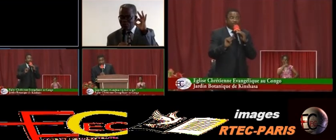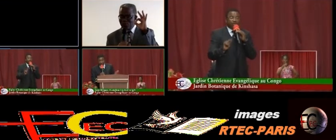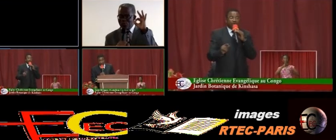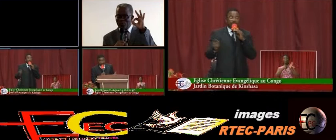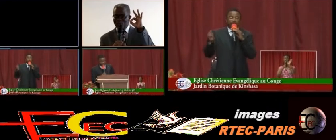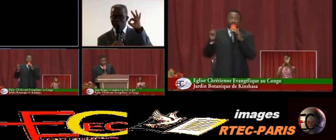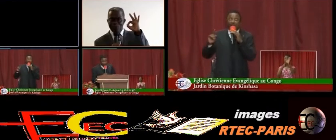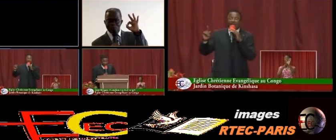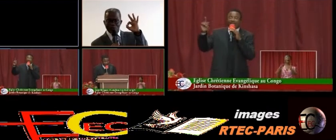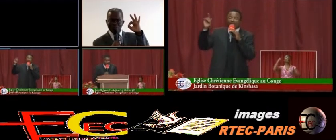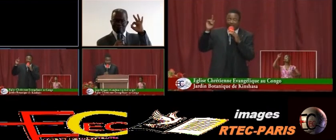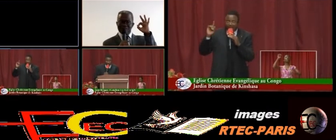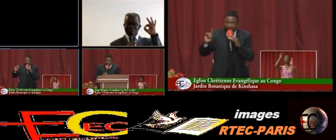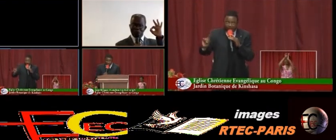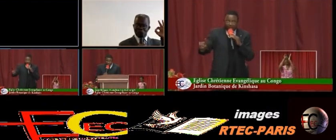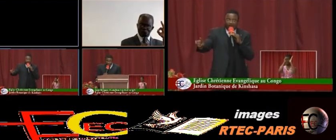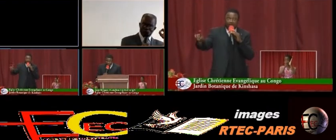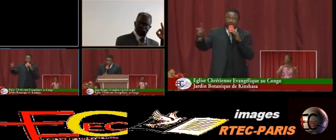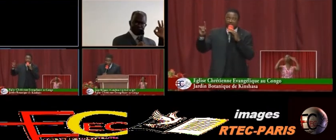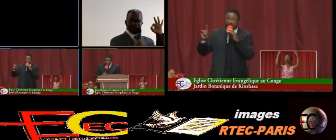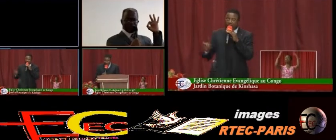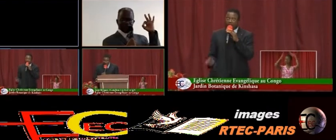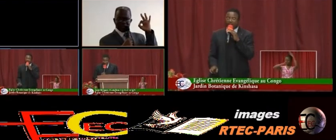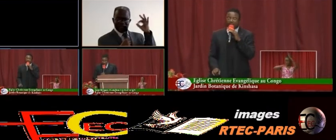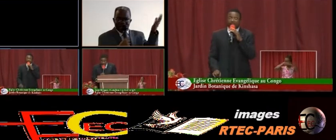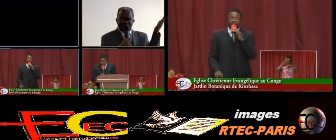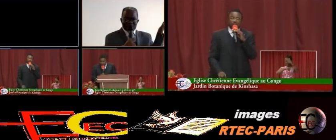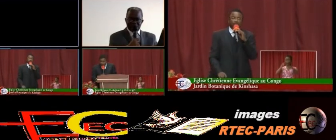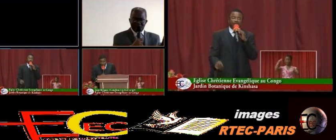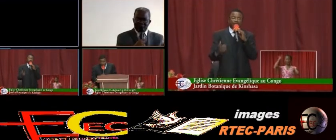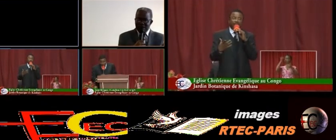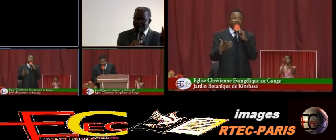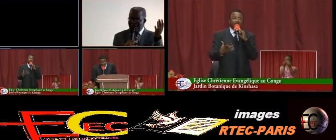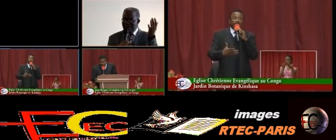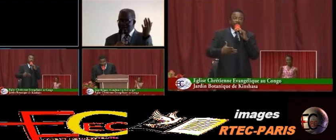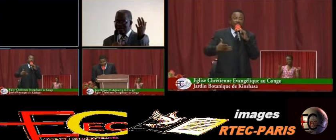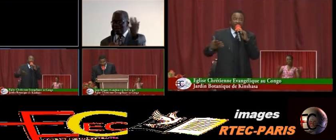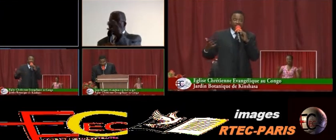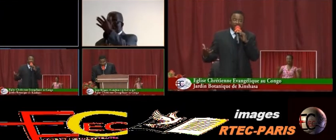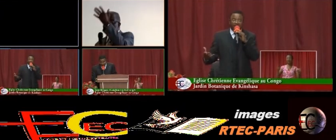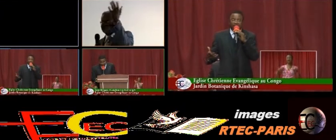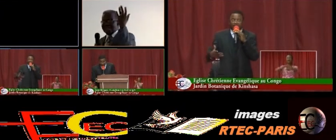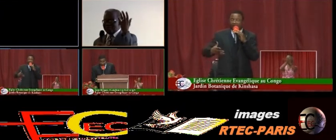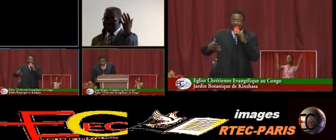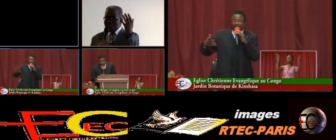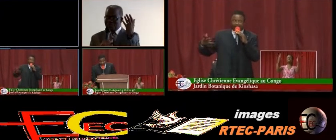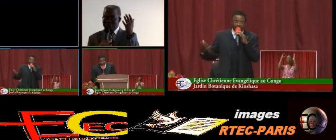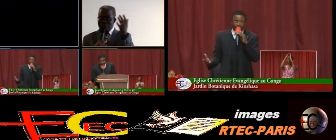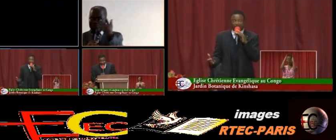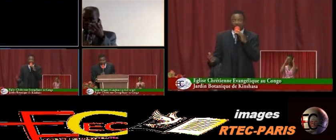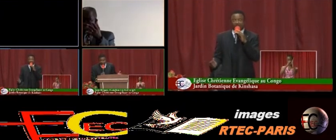statuts que Dieu a fait des enfants de Corinthe pour devenir de chrétiens,